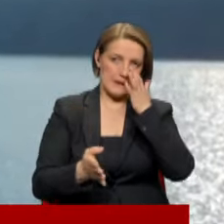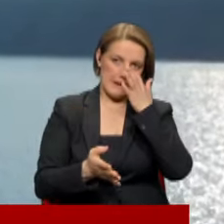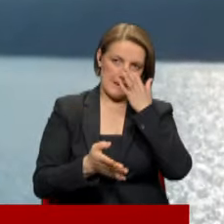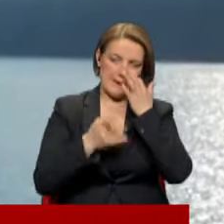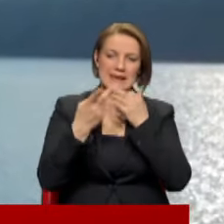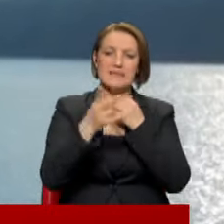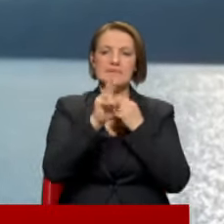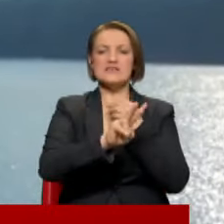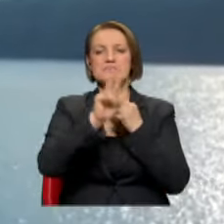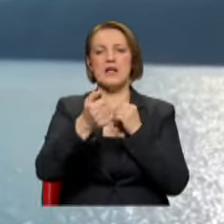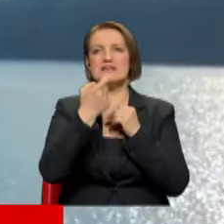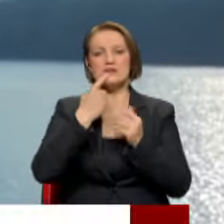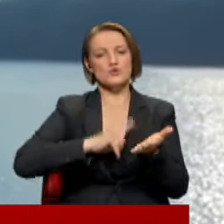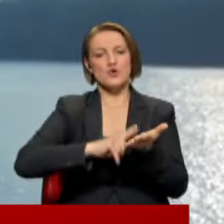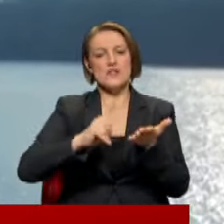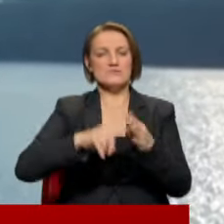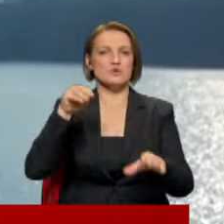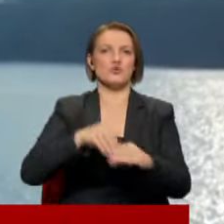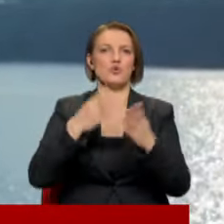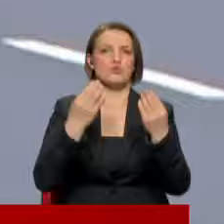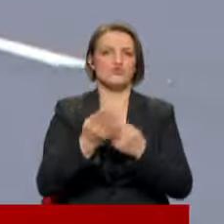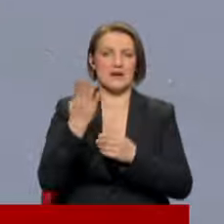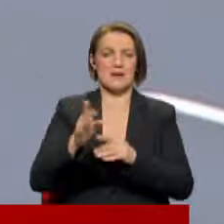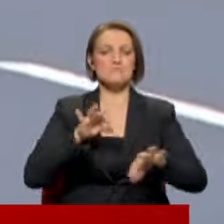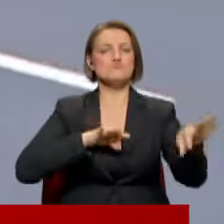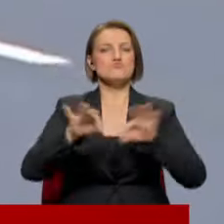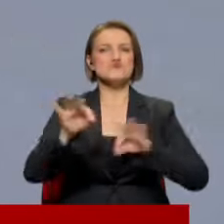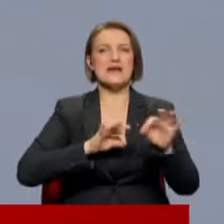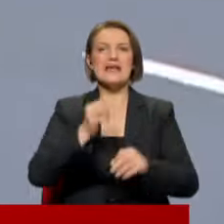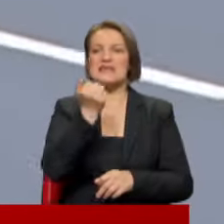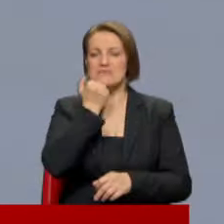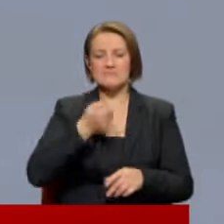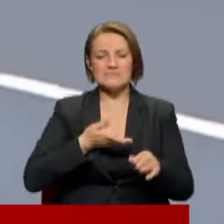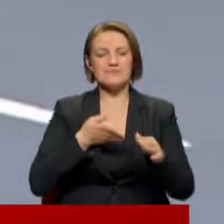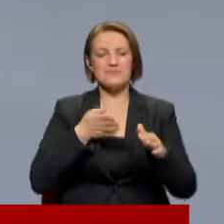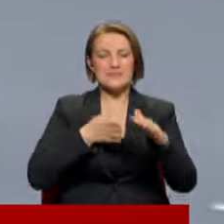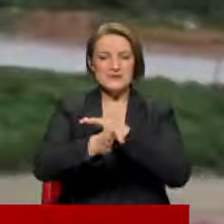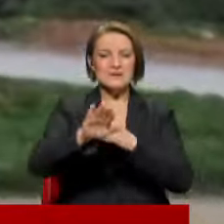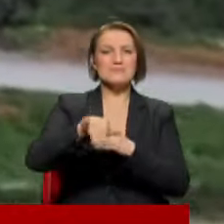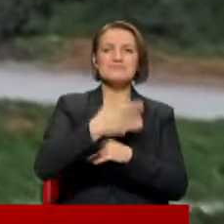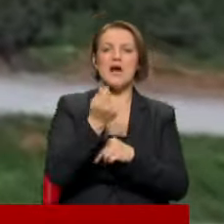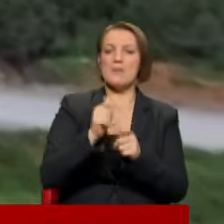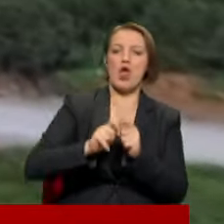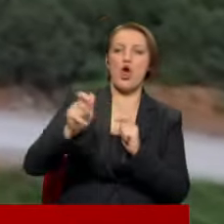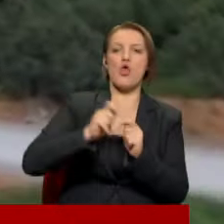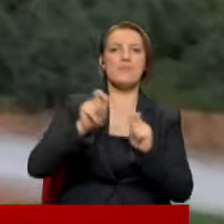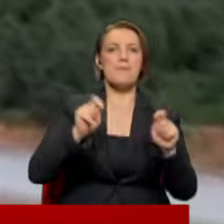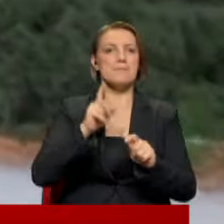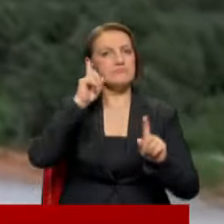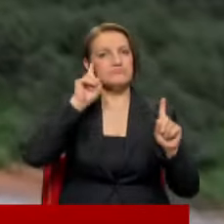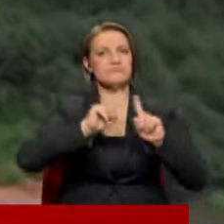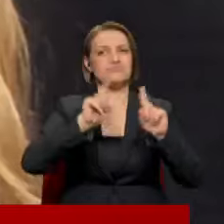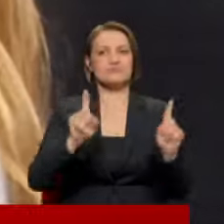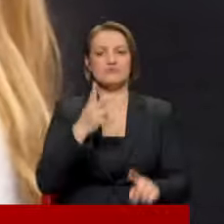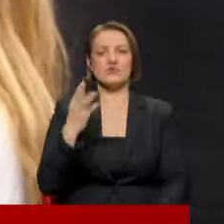Köprüsü 2026 da sözleşmesi sona erecek köprünün müteahhitlere geçiş garantisi kapsamında Ne kadar ödeme yapıldığı bilinmiyor